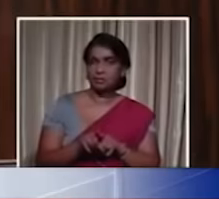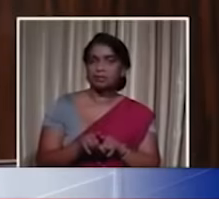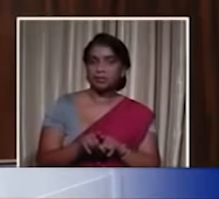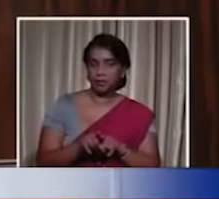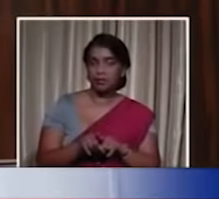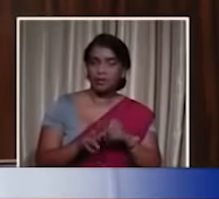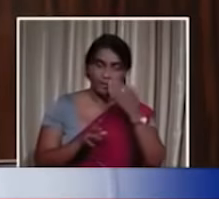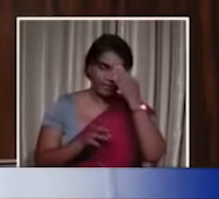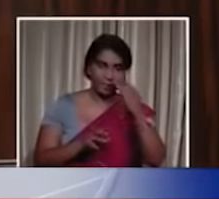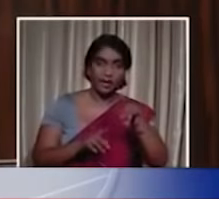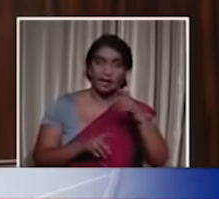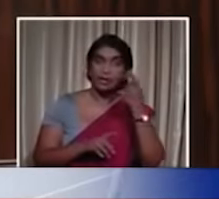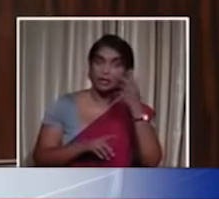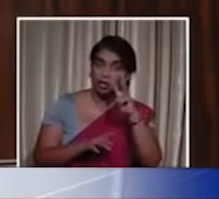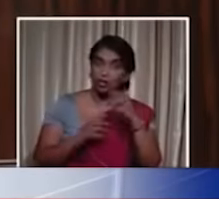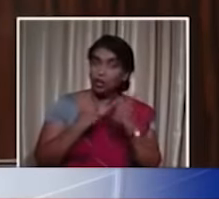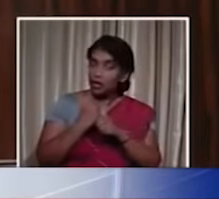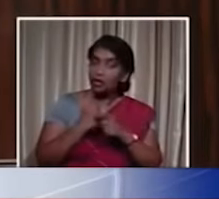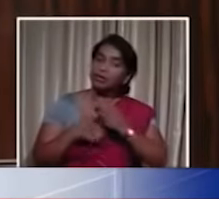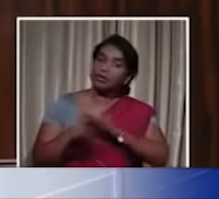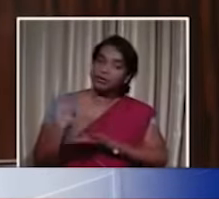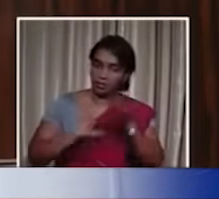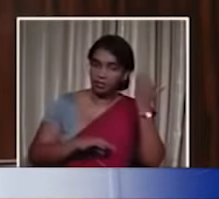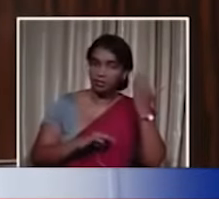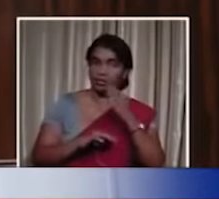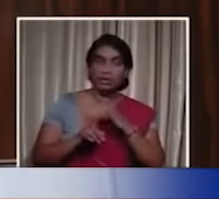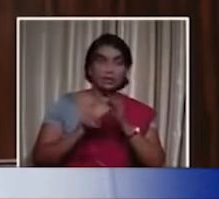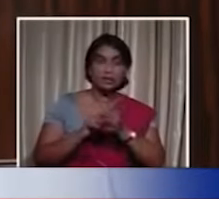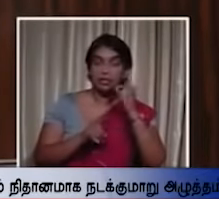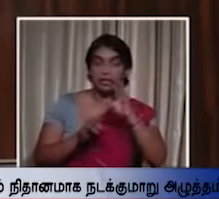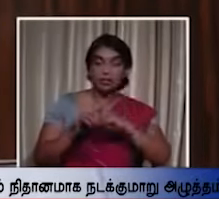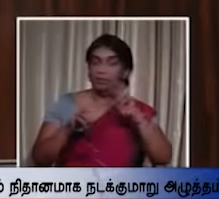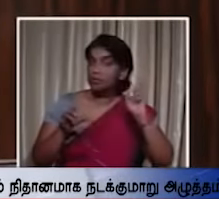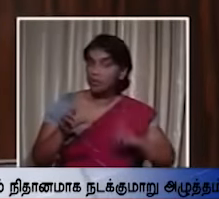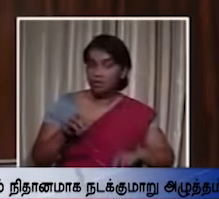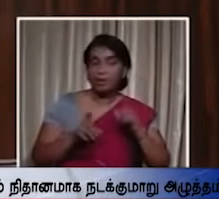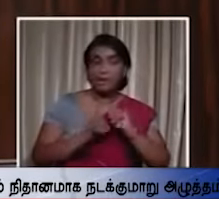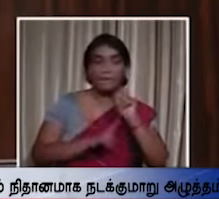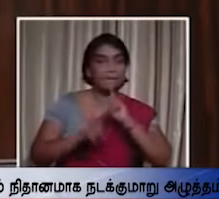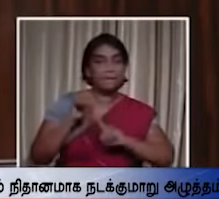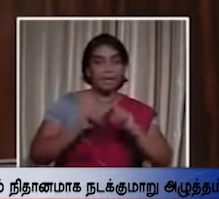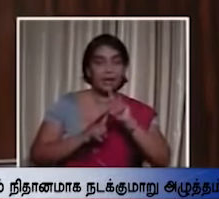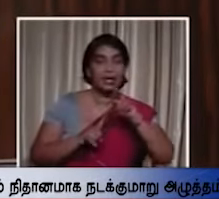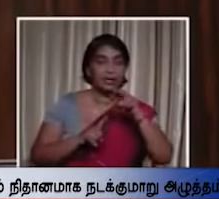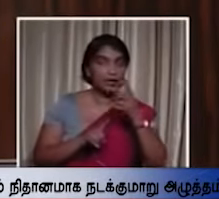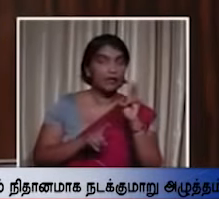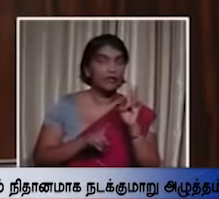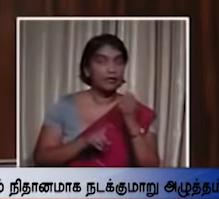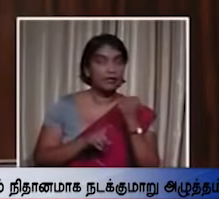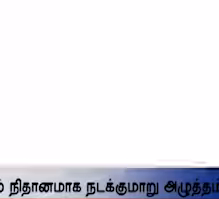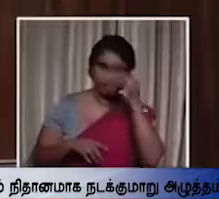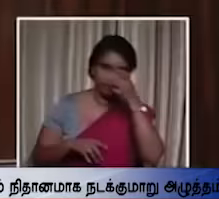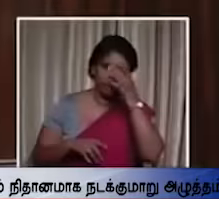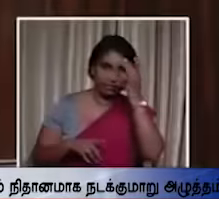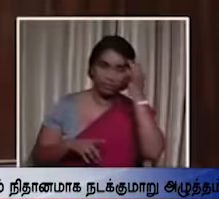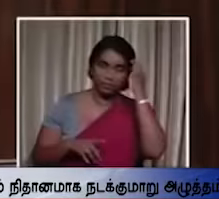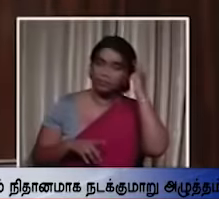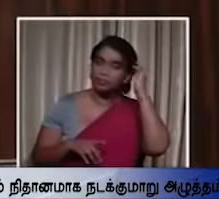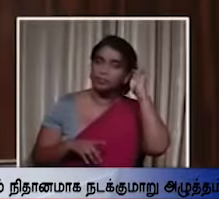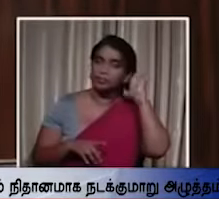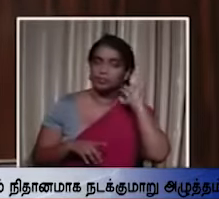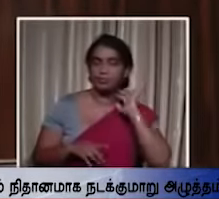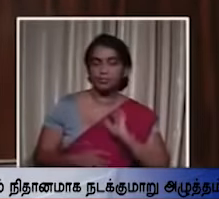உள்ள 225 பேருக்கும் அதிகாரம் இல்லை என்பதை நீங்கள் தெரிந்து கொள்ளுங்கள். சபாநாயகரின் தெளிவுபடுத்தலுக்கு பதில் அளித்து உரையாற்றிய எதிர்க்கட்சித் தலைவர்